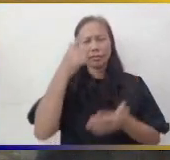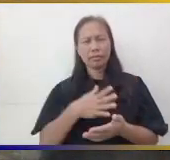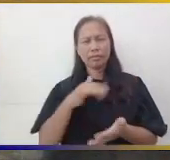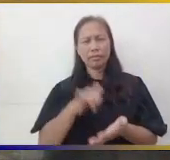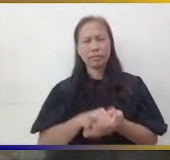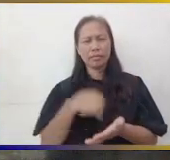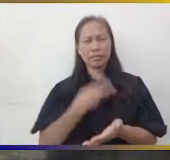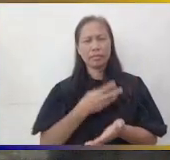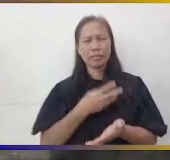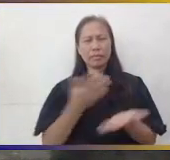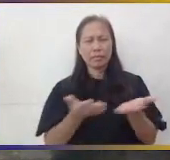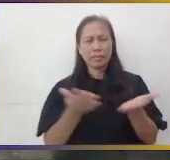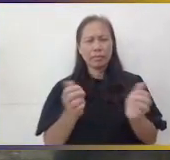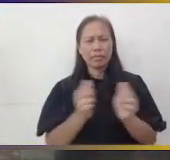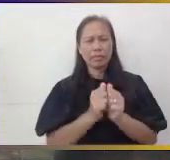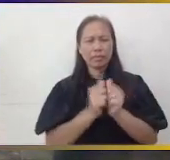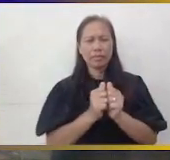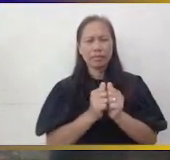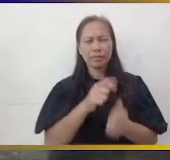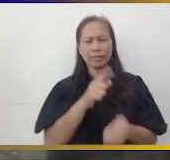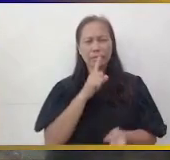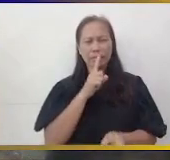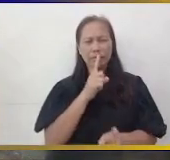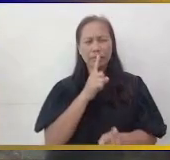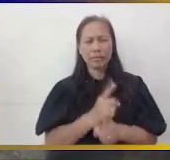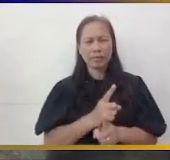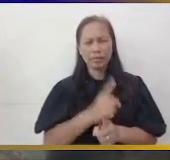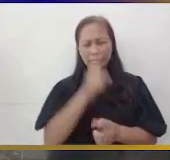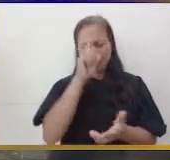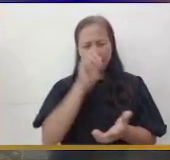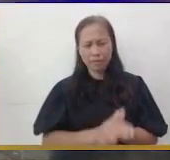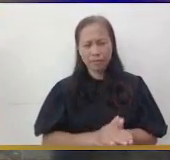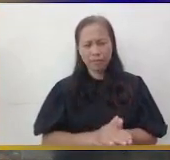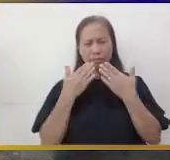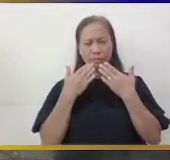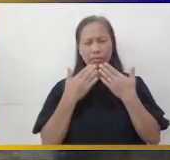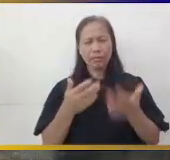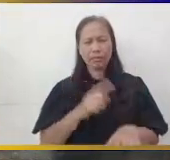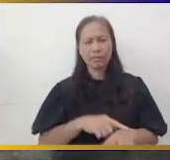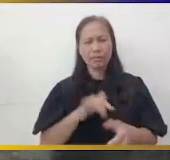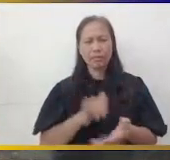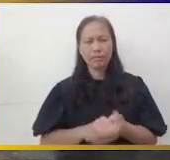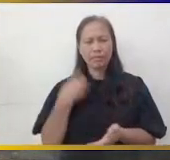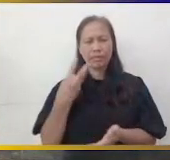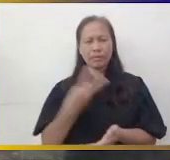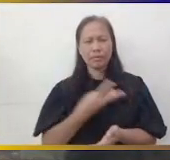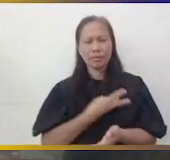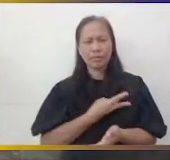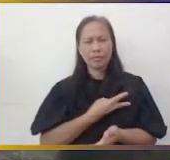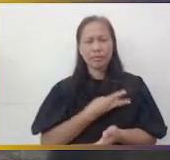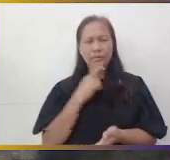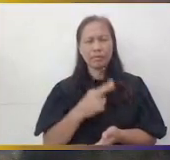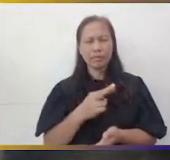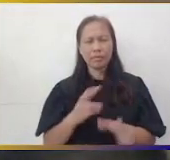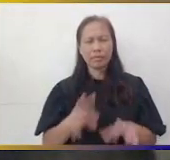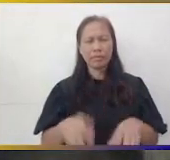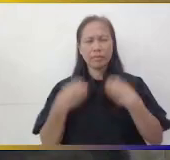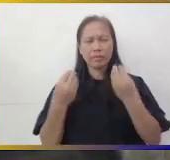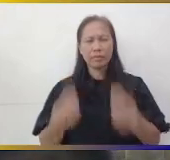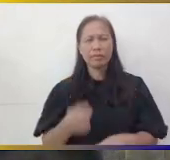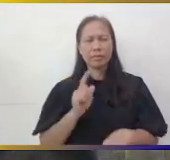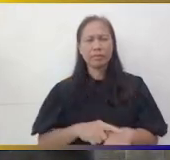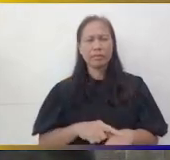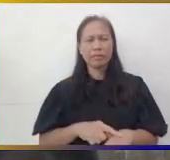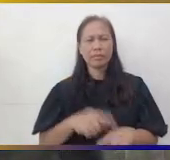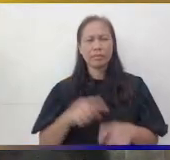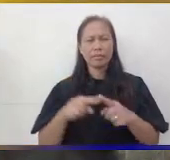tamang pananampalataya and thank you Oh God na sa sa oras mo na ito ay puloy niyo pa rin po kaming binibigyan ng pagkakataon na